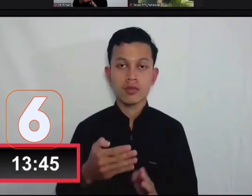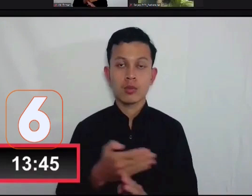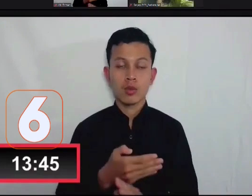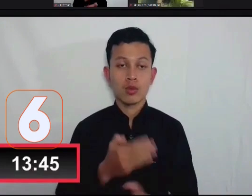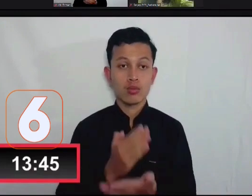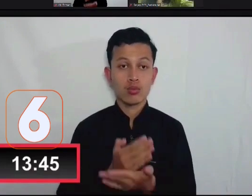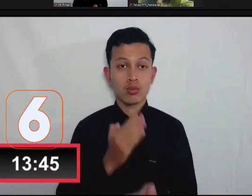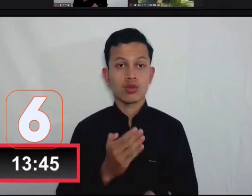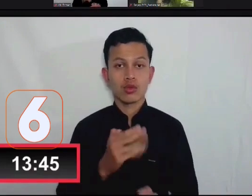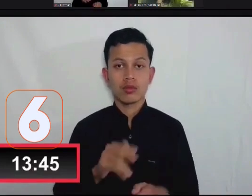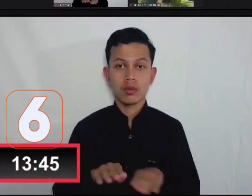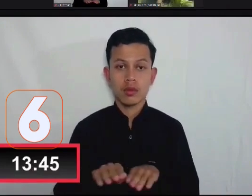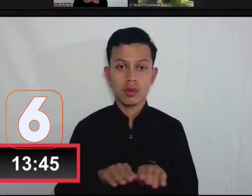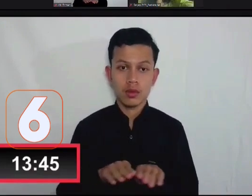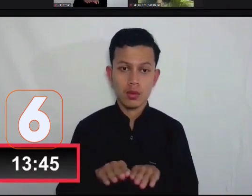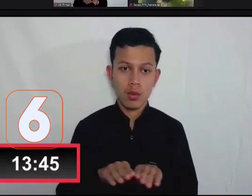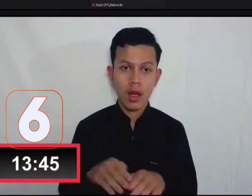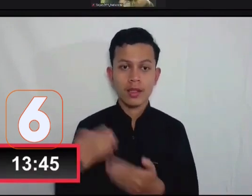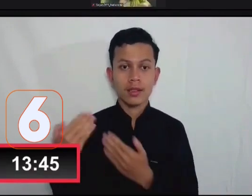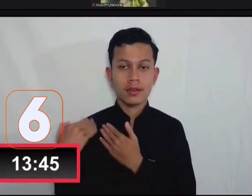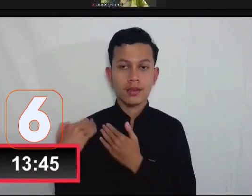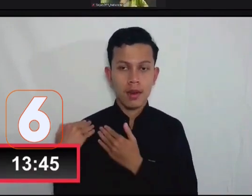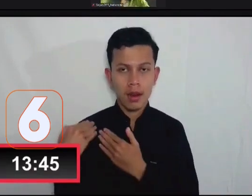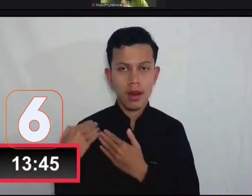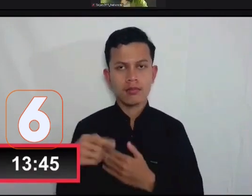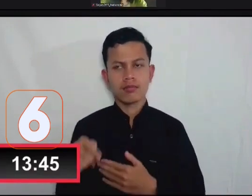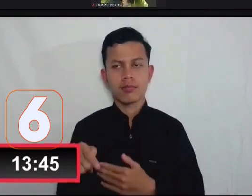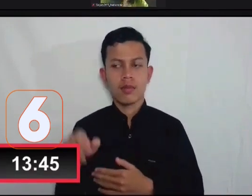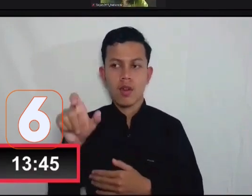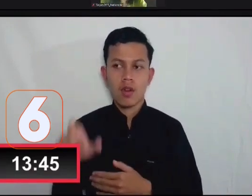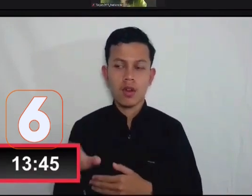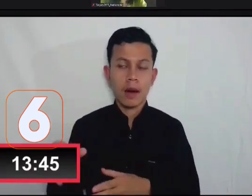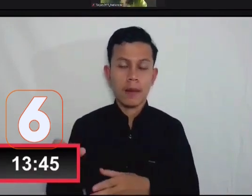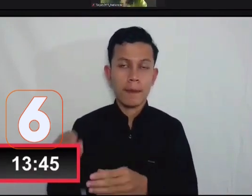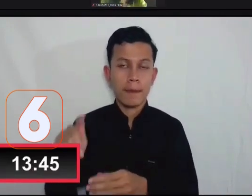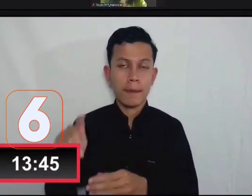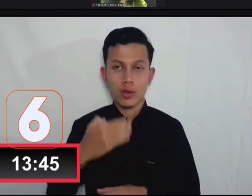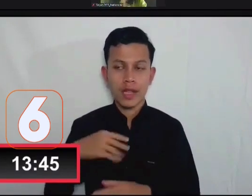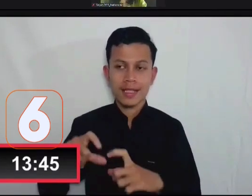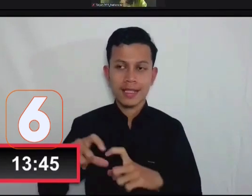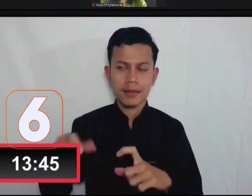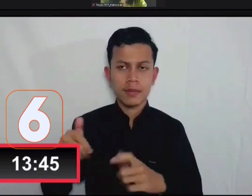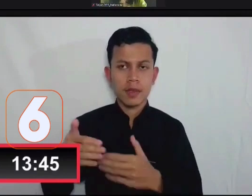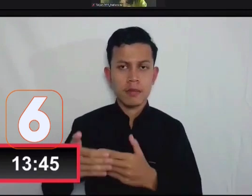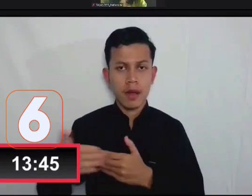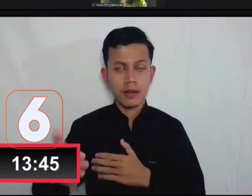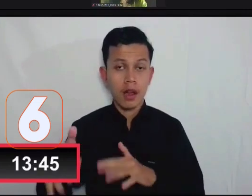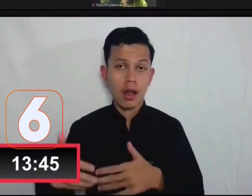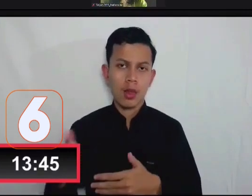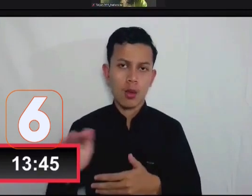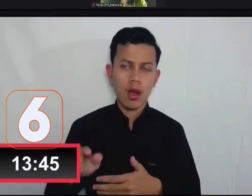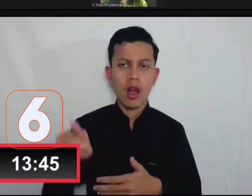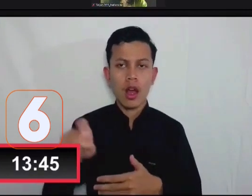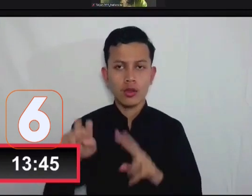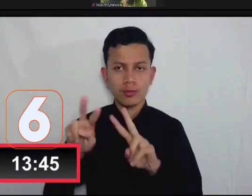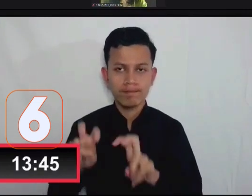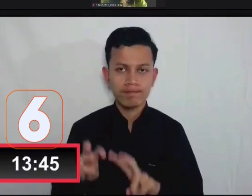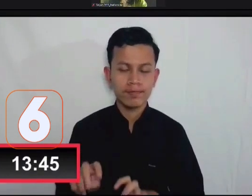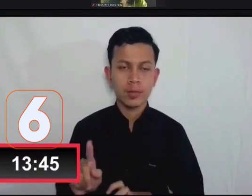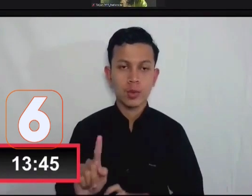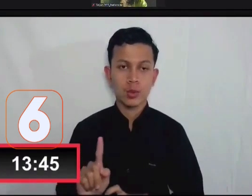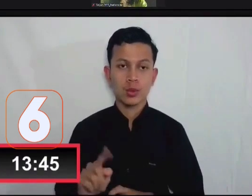sesuai dengan keris kreasi kemenangannya Apakah pemegang SIM tersebut dapat diperpanjang atau tidak permohonan sim-nya